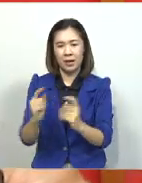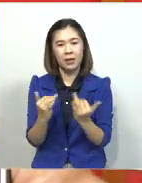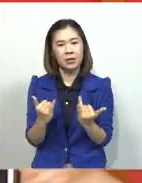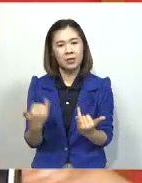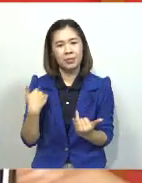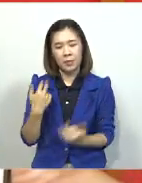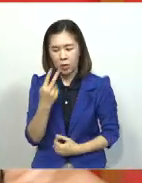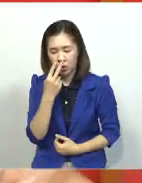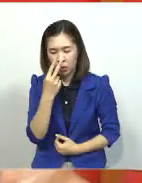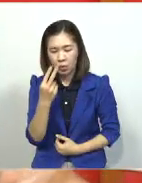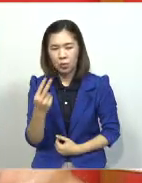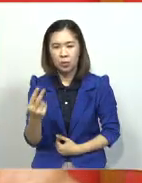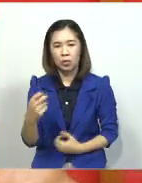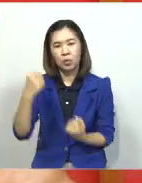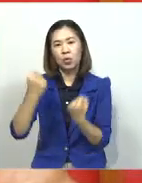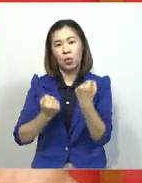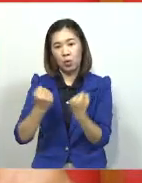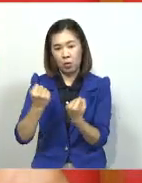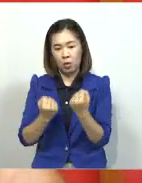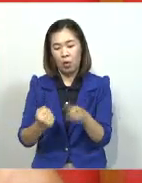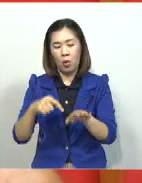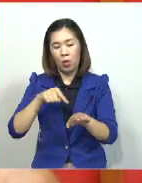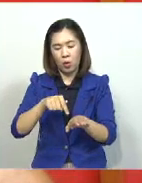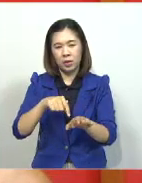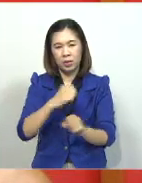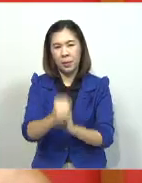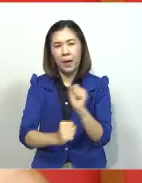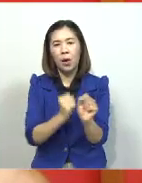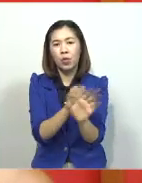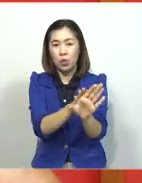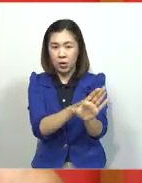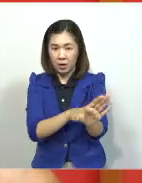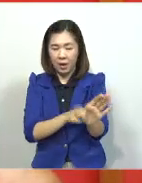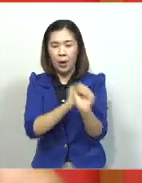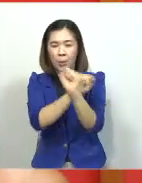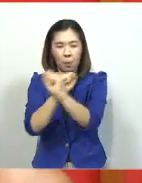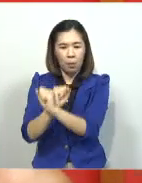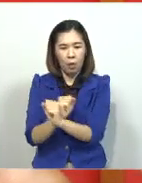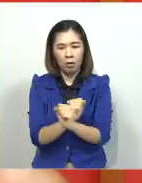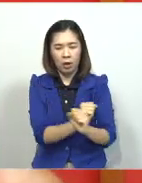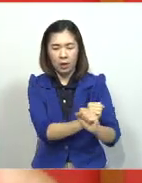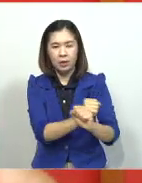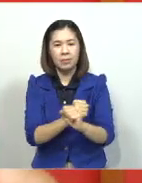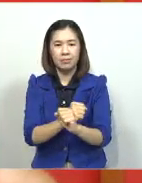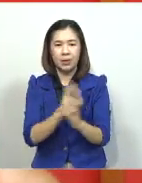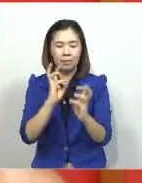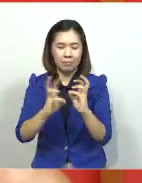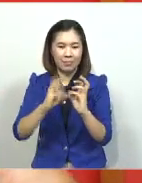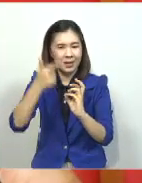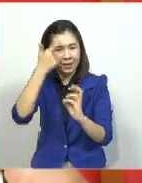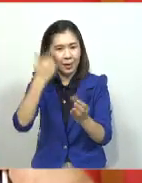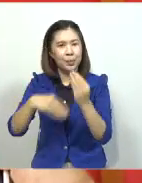จะมีการกวดขันกับผู้ใช้รถยนต์ที่มีอายุการใช้งานยาวนานเพื่อป้องกันไม่ให้ปล่อยมลพิษเพิ่มด้วยค่ะ